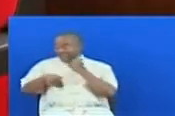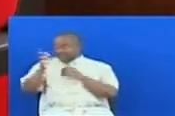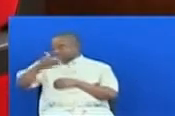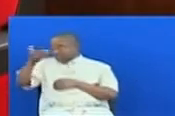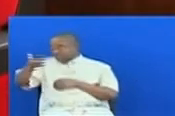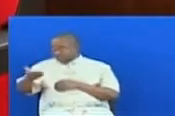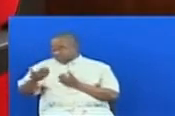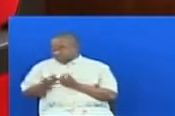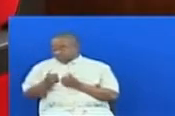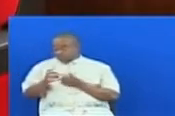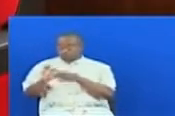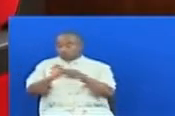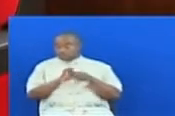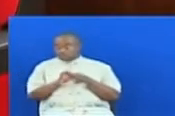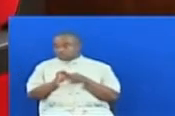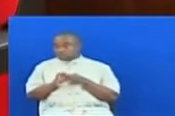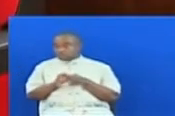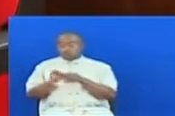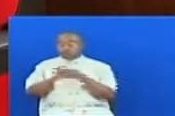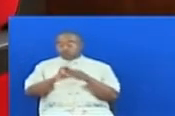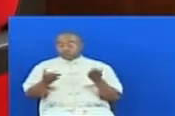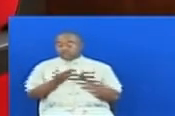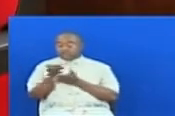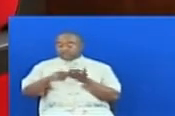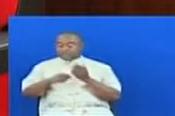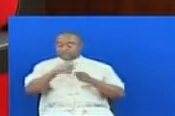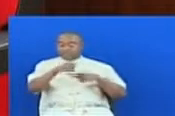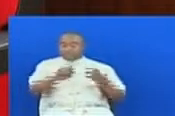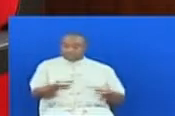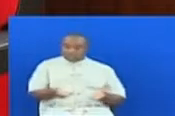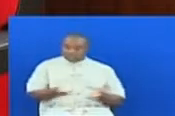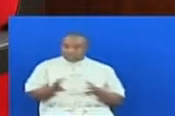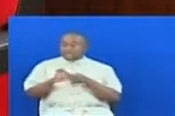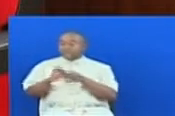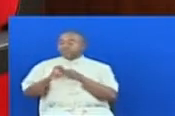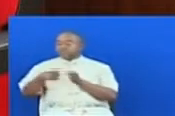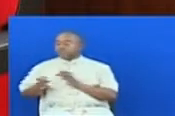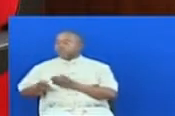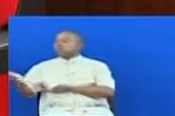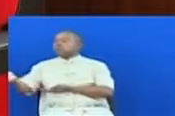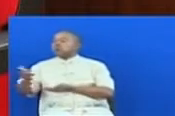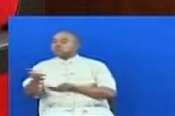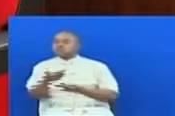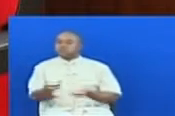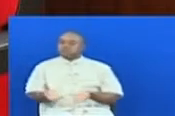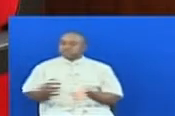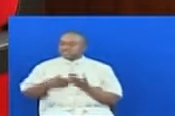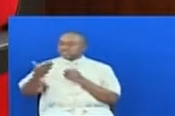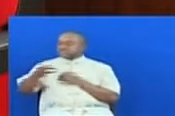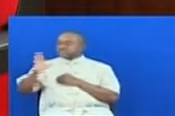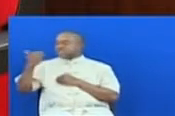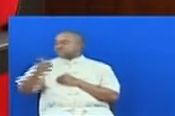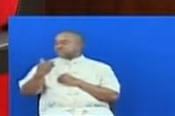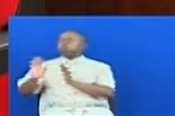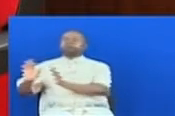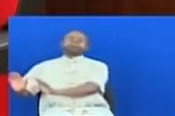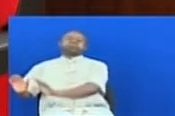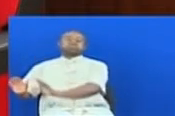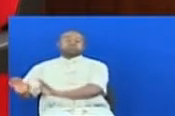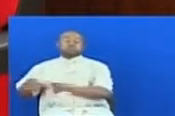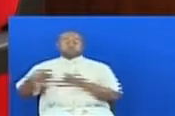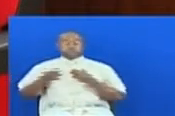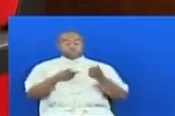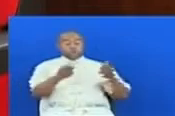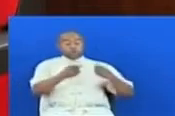vijiji wanashirikishwa? Hawashirikishwi kwenye miradi, hawashirikishwi kwenye makusanyo. Kwa hiyo inawapelekea ugumu wa kurugenzi